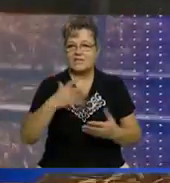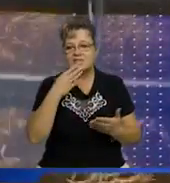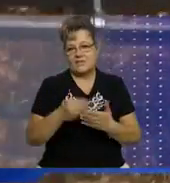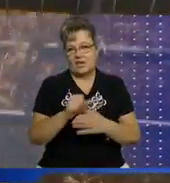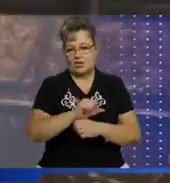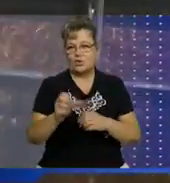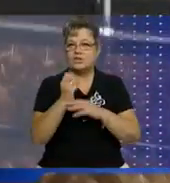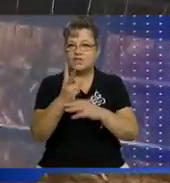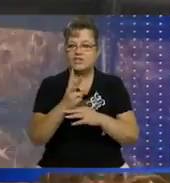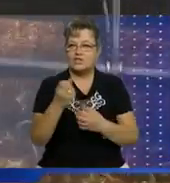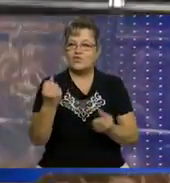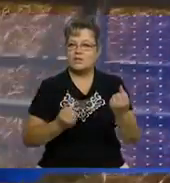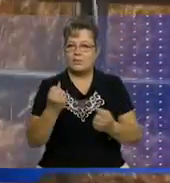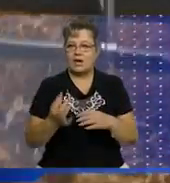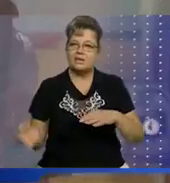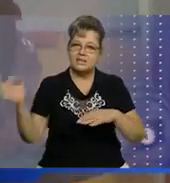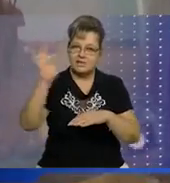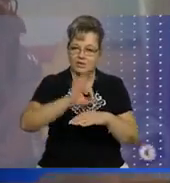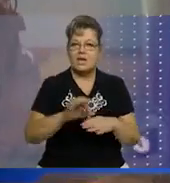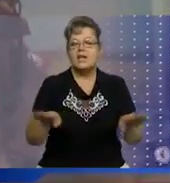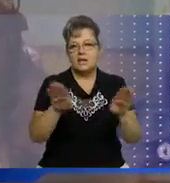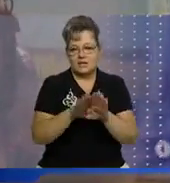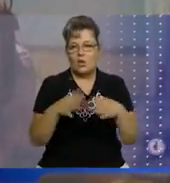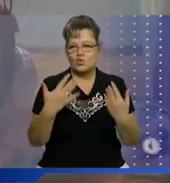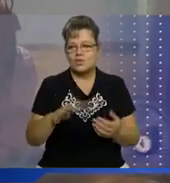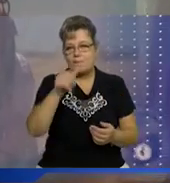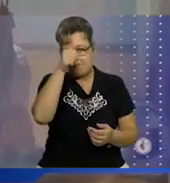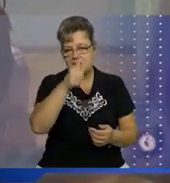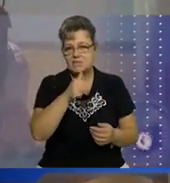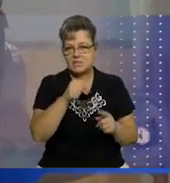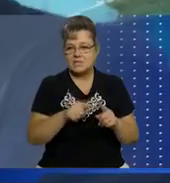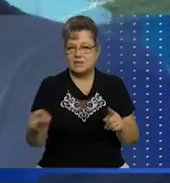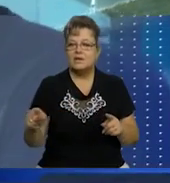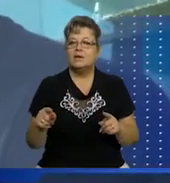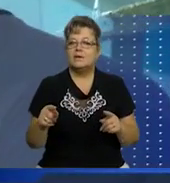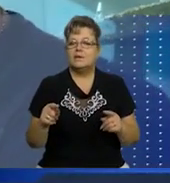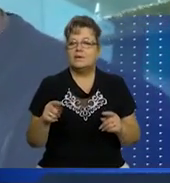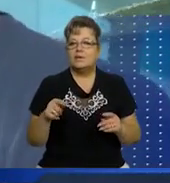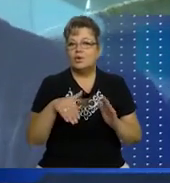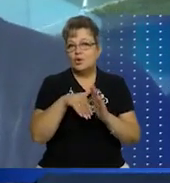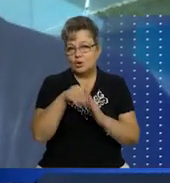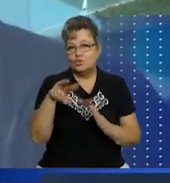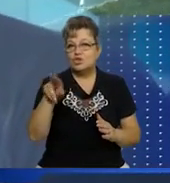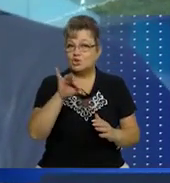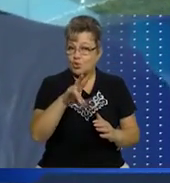свои рекорды. 12 часов за баранкой и весь световой день. И так уже месяц. Получше Дона,